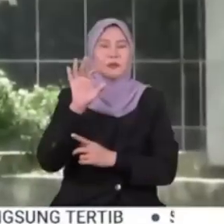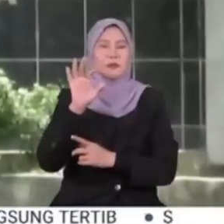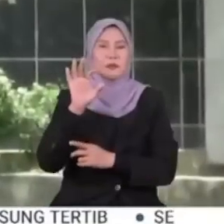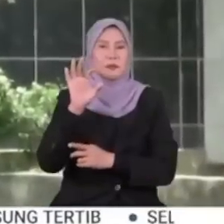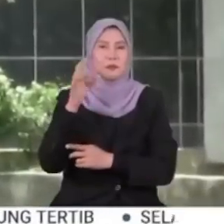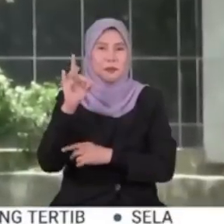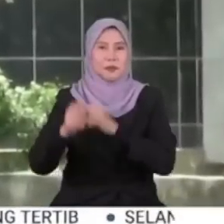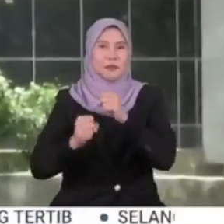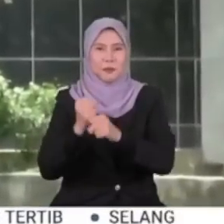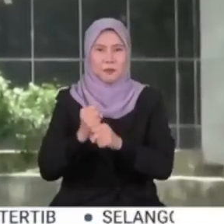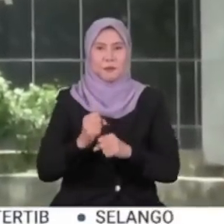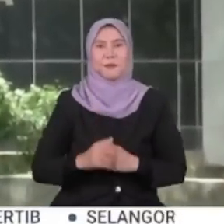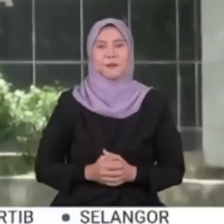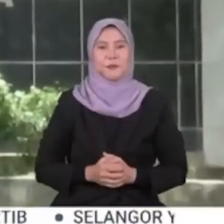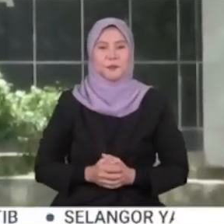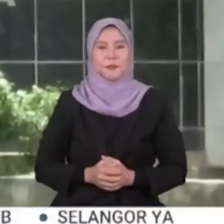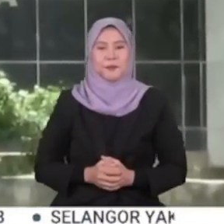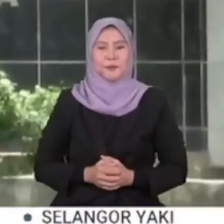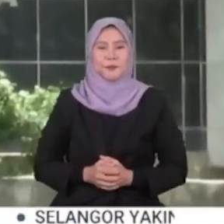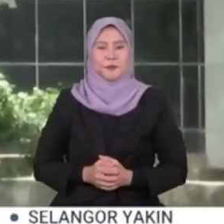Berita RTM.